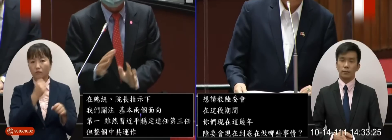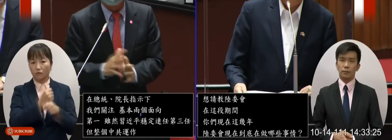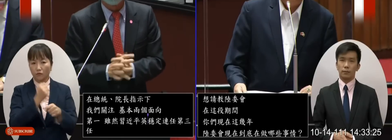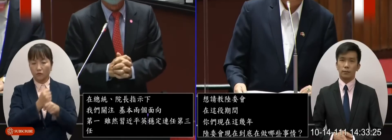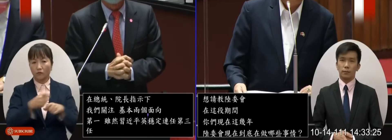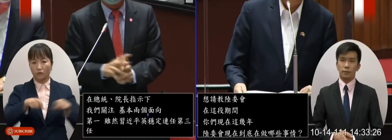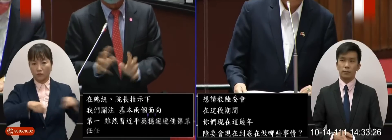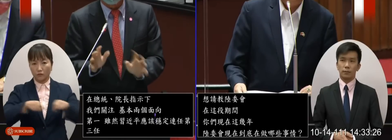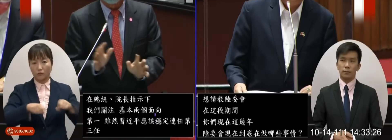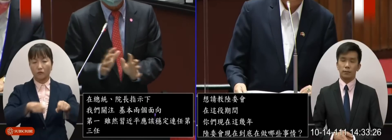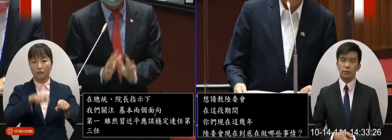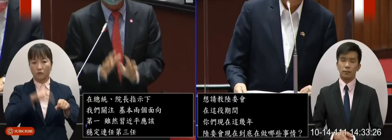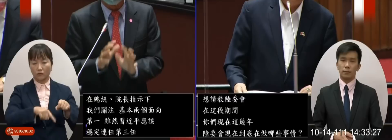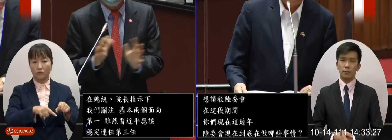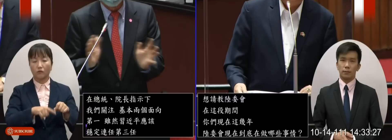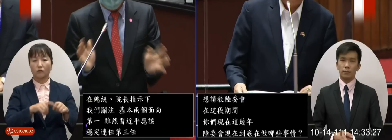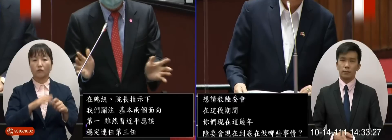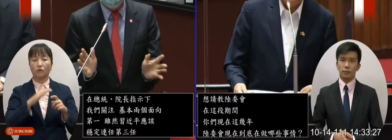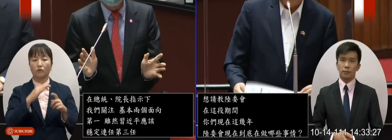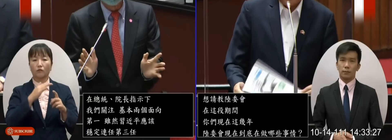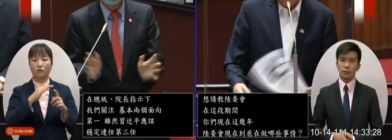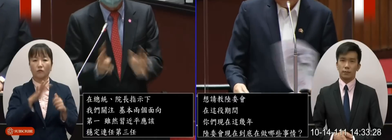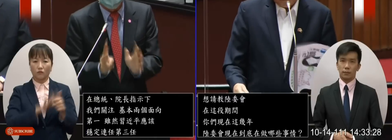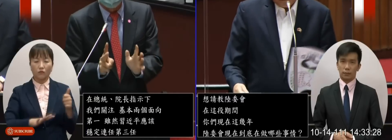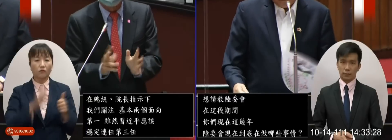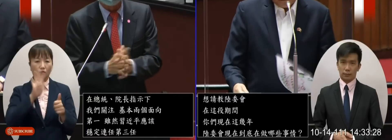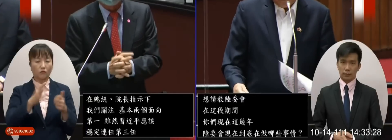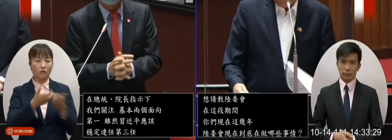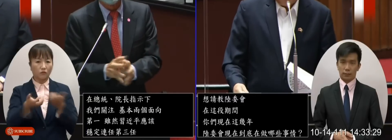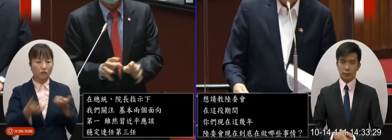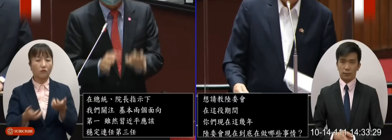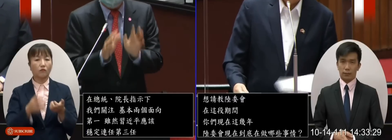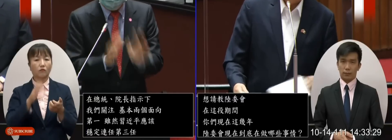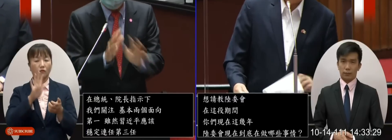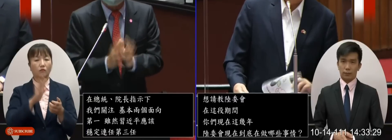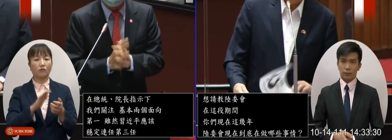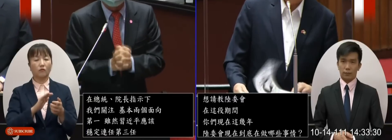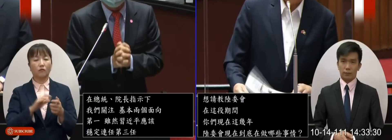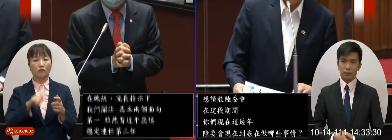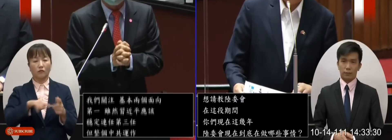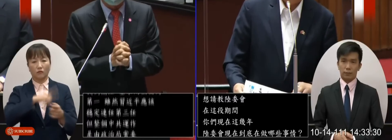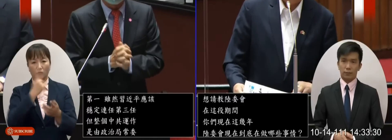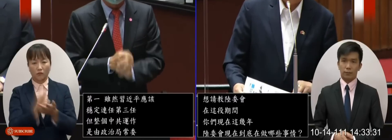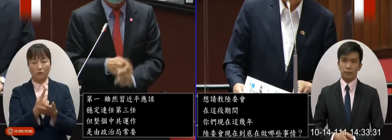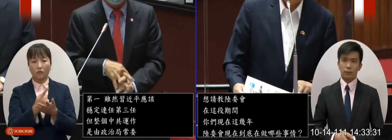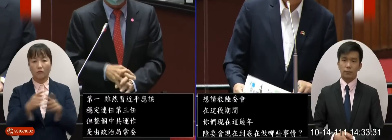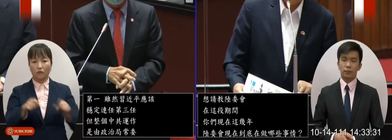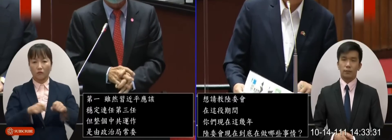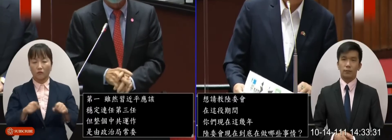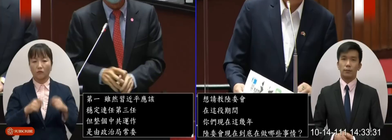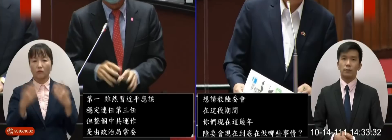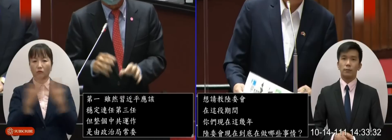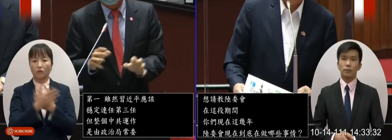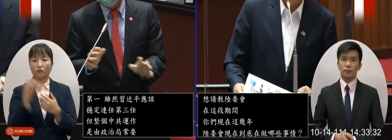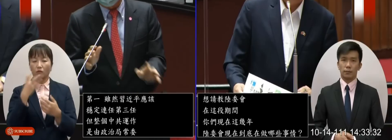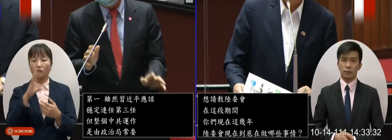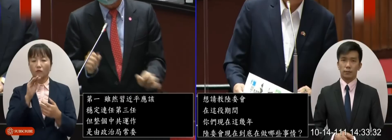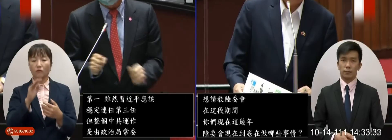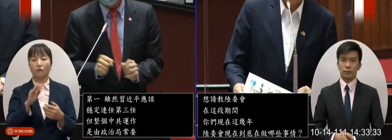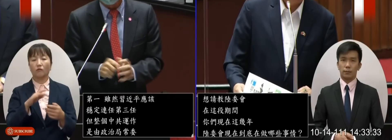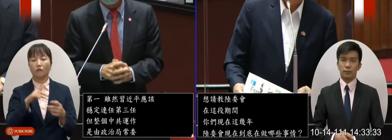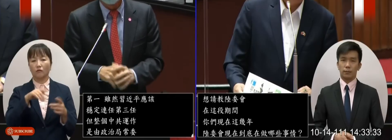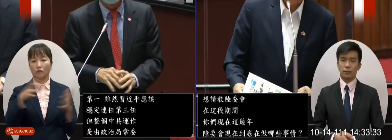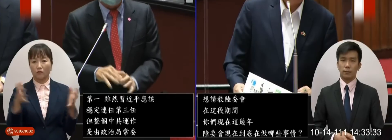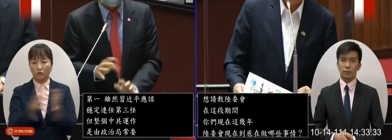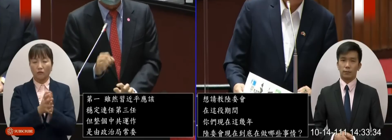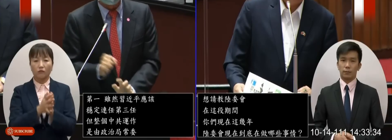行政策的这样的一个力度或分工。第二个部分是说，他整体的政策有没有什么大的改变？那我们大概